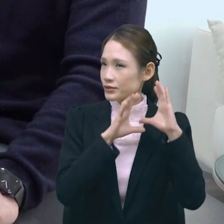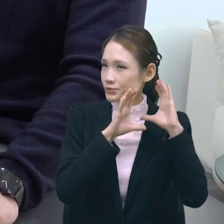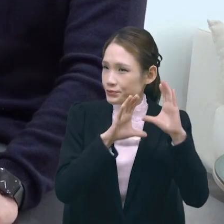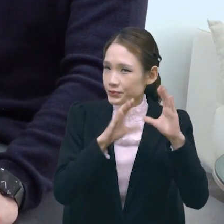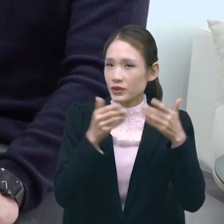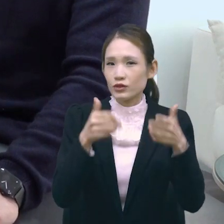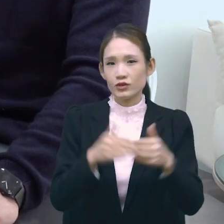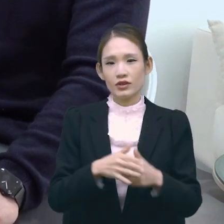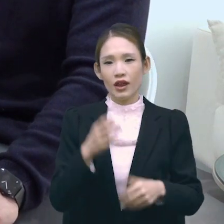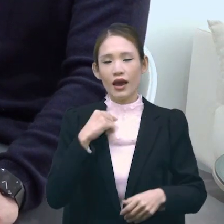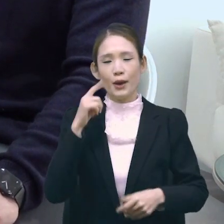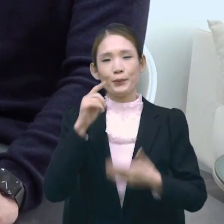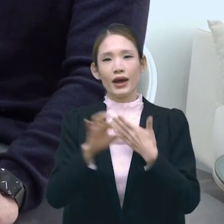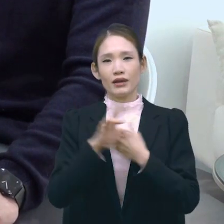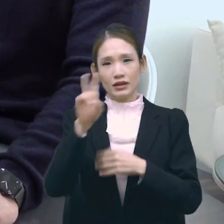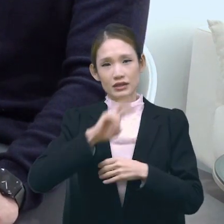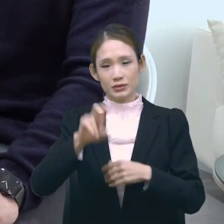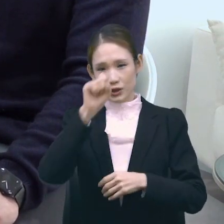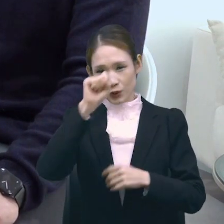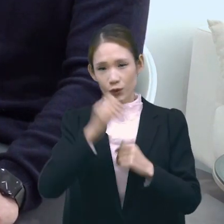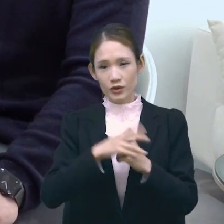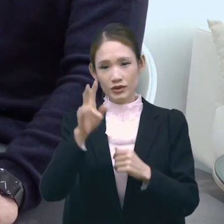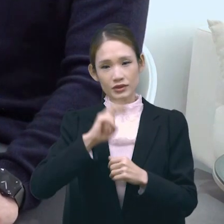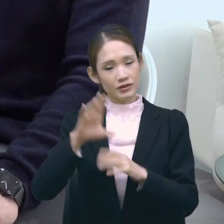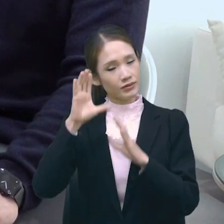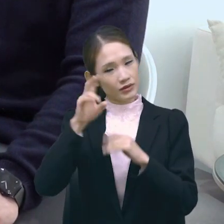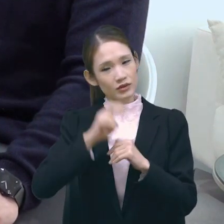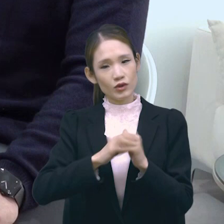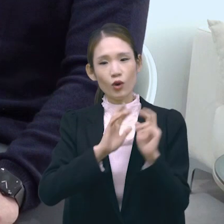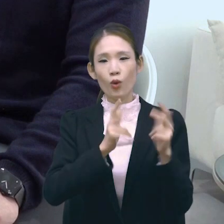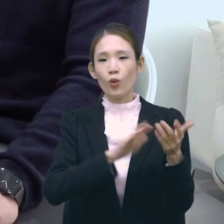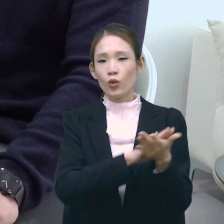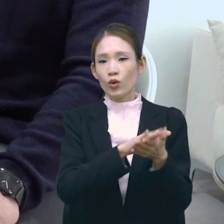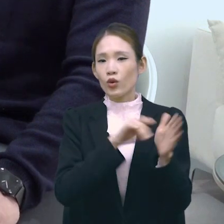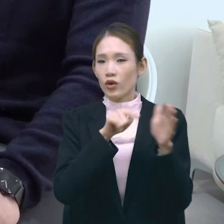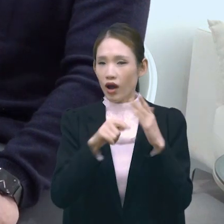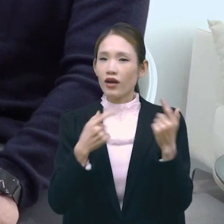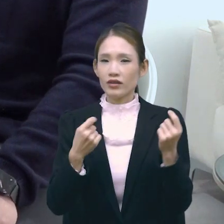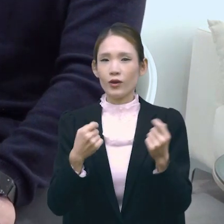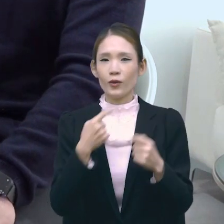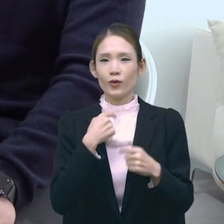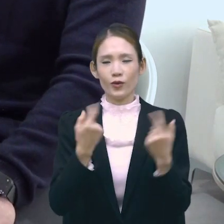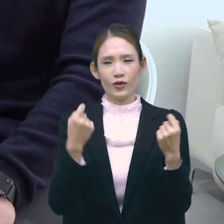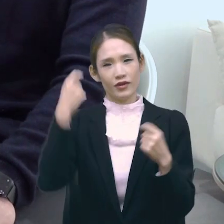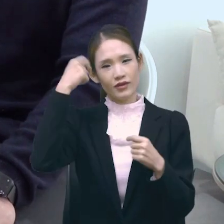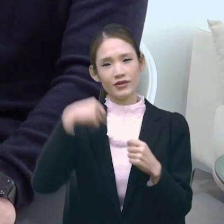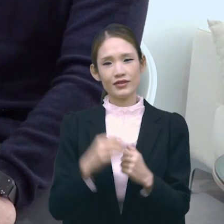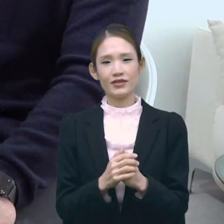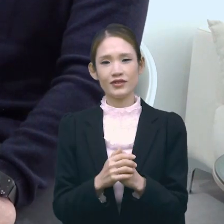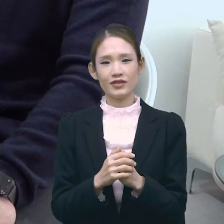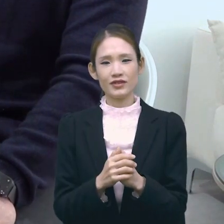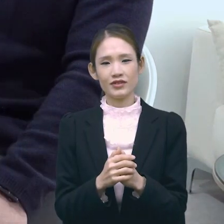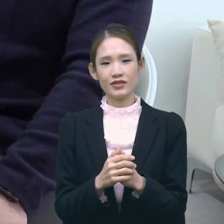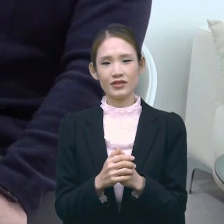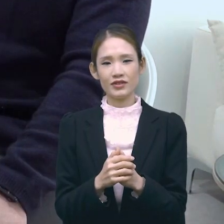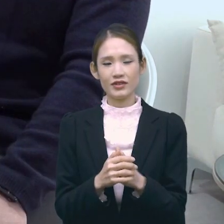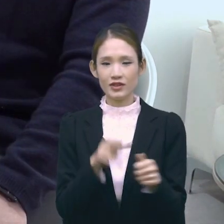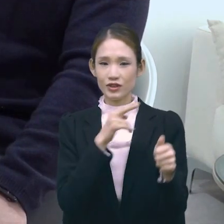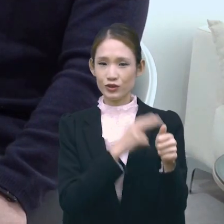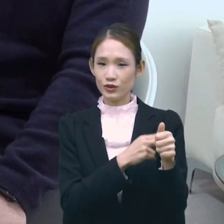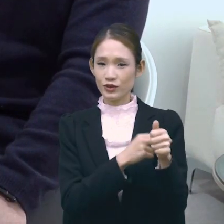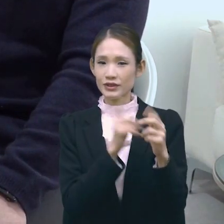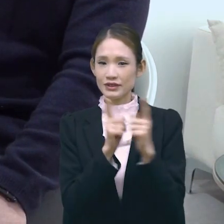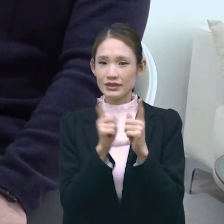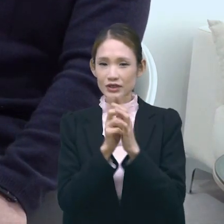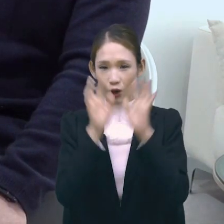집중해야겠다. 그래서 저 만약에 음악을 좋아하잖아요. 음악 가서 놀다가 공놀이 하고 싶어서 공놀이 하고 막 그랬던 것 같아요. 그냥. 아, 진짜. 무질서 속에서.